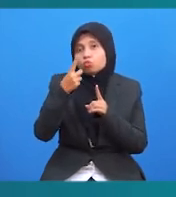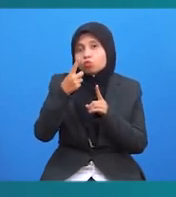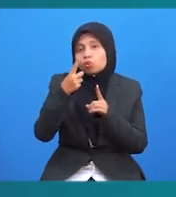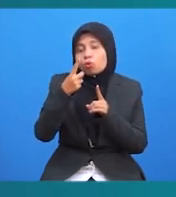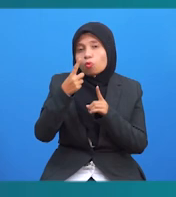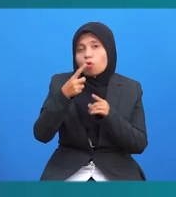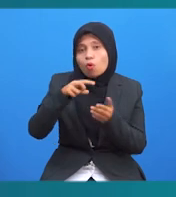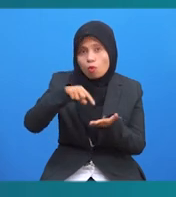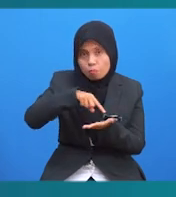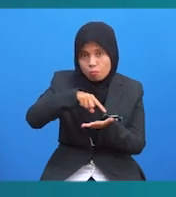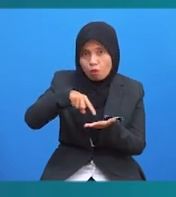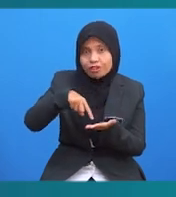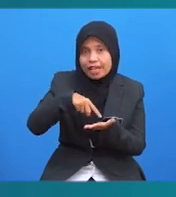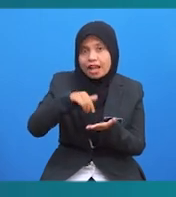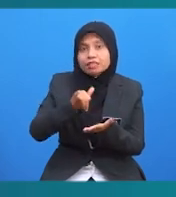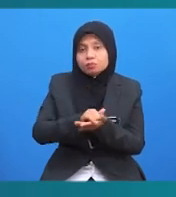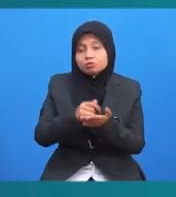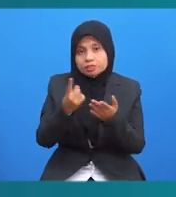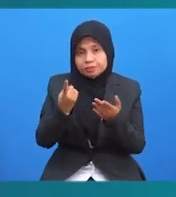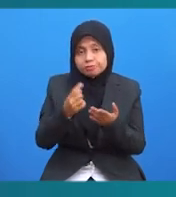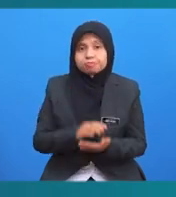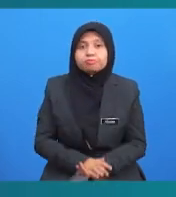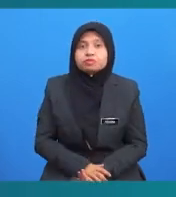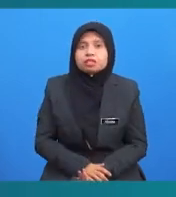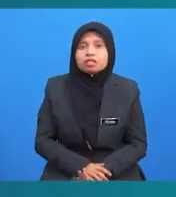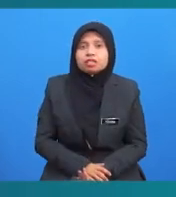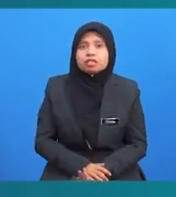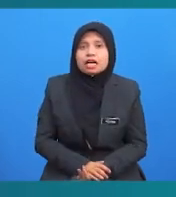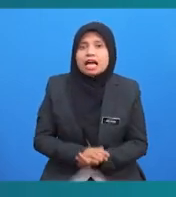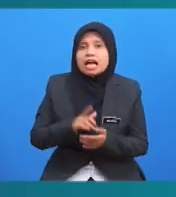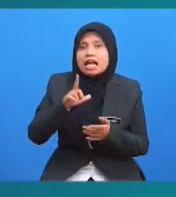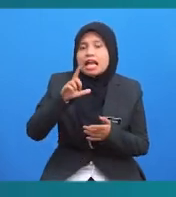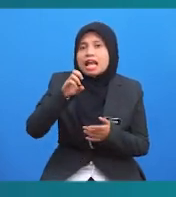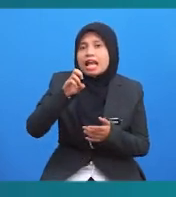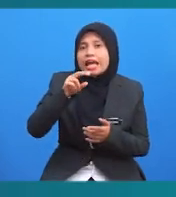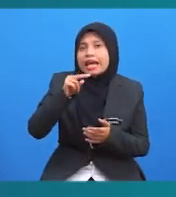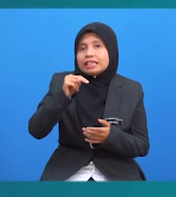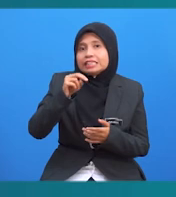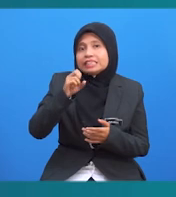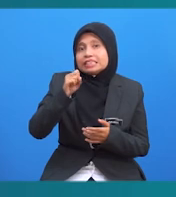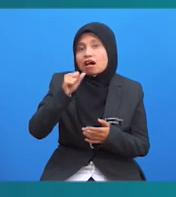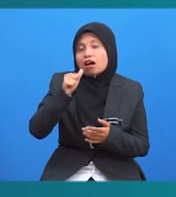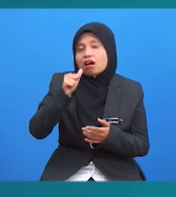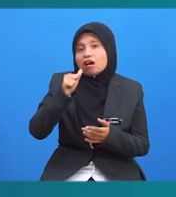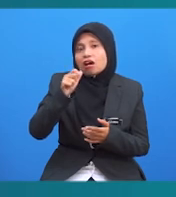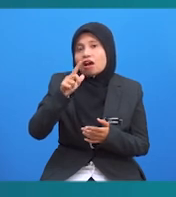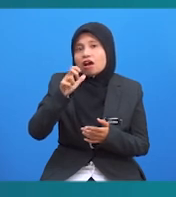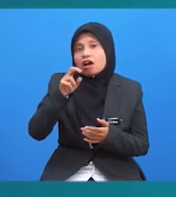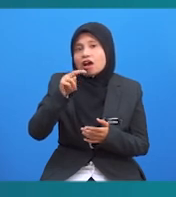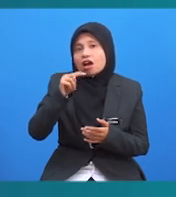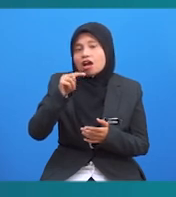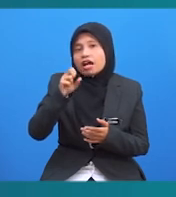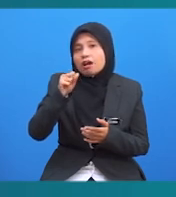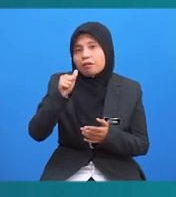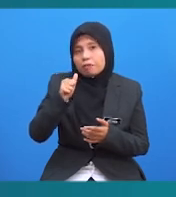Itulah hadirnya istilah kit lens. Kit lens adalah istilah bagi lensa yang hadir dengan